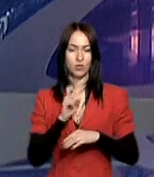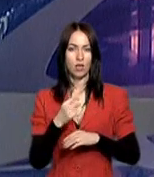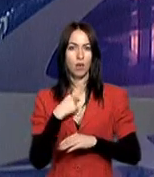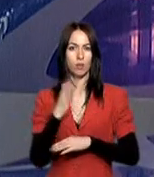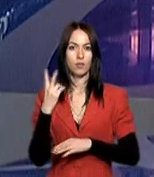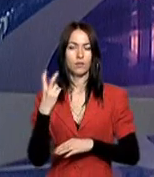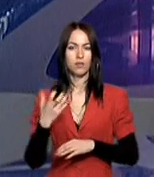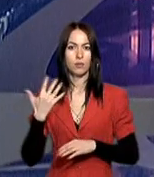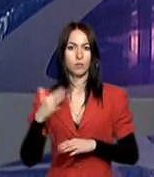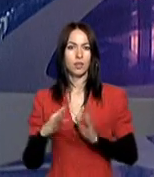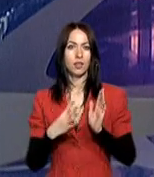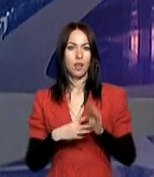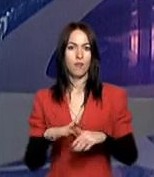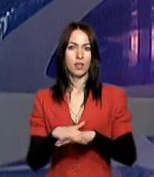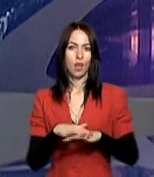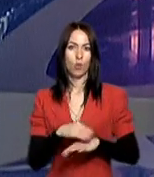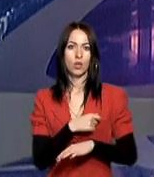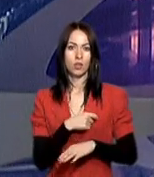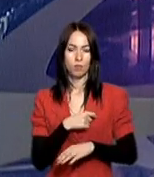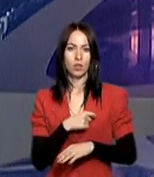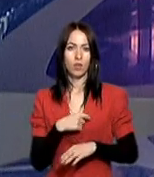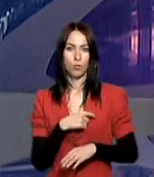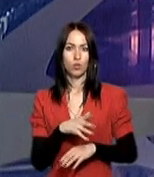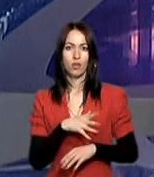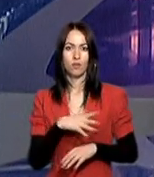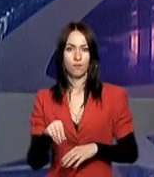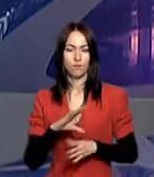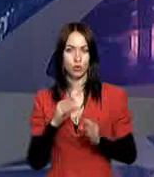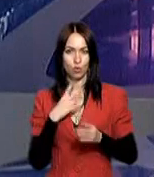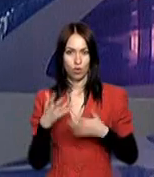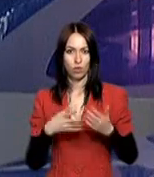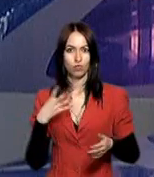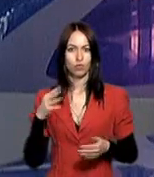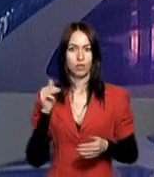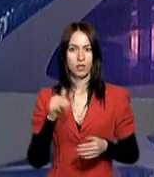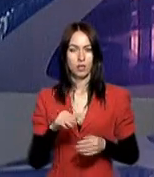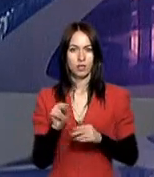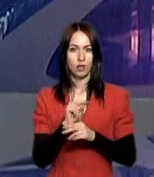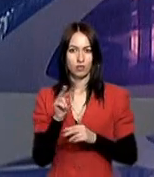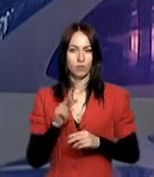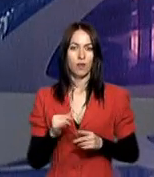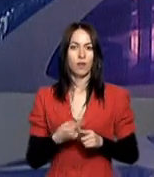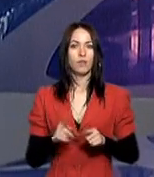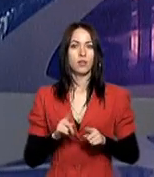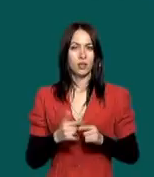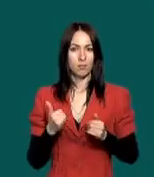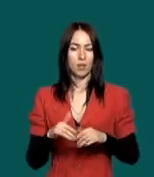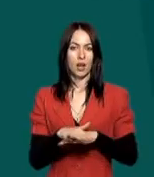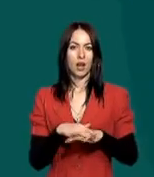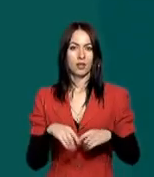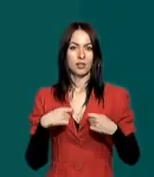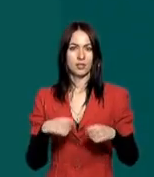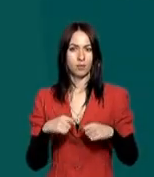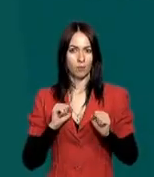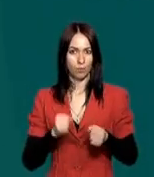проголосувало 259 народних депутатів. Депутати всього розглянули 4 тисячі правок. Відтак, ринок землі має